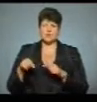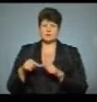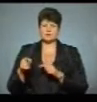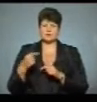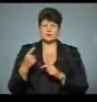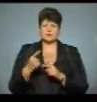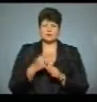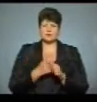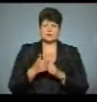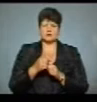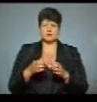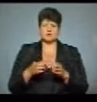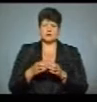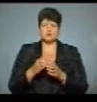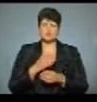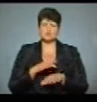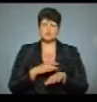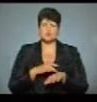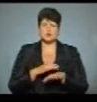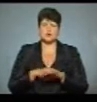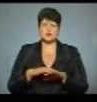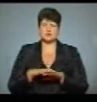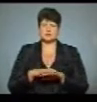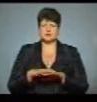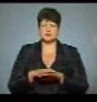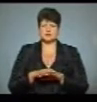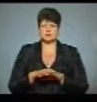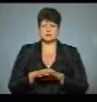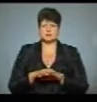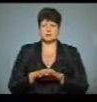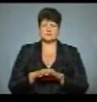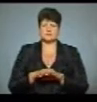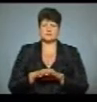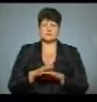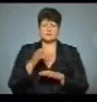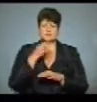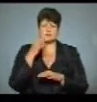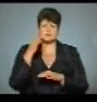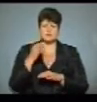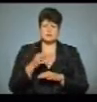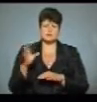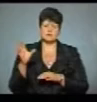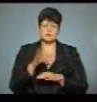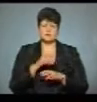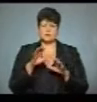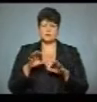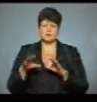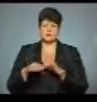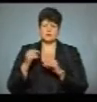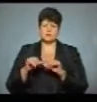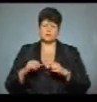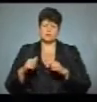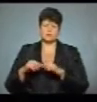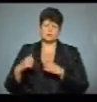партія «Слуга народу», повідомили голови цих окружних виборчих комісій Юрій Гумен, Євген Черемет, Іван Синишин, Михайло Пласконь і